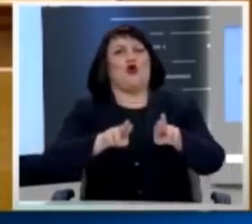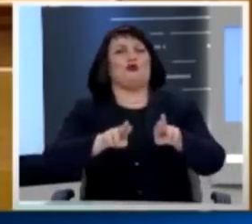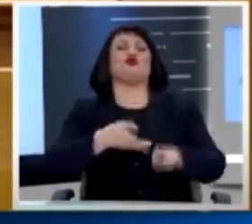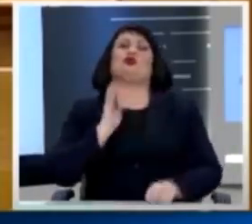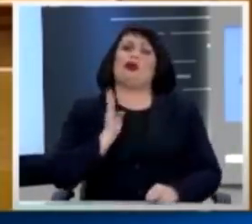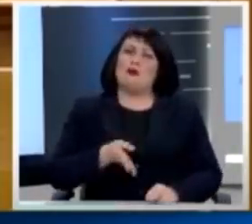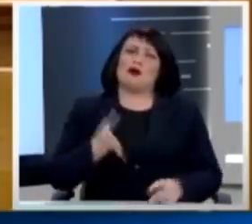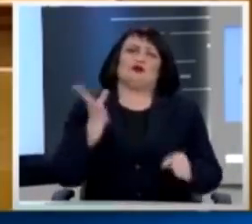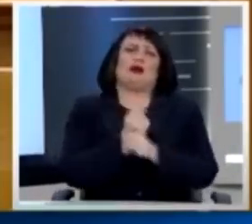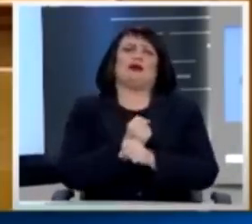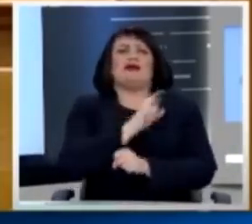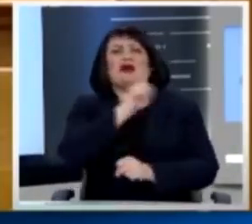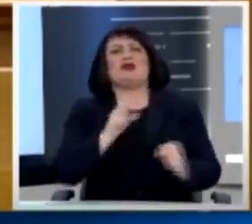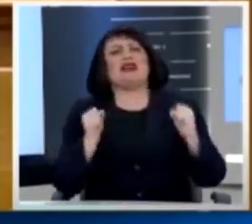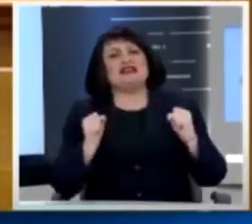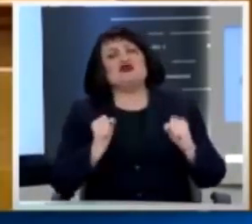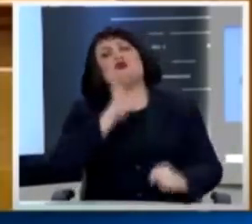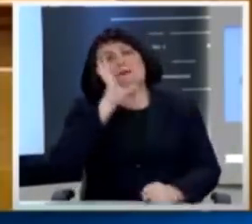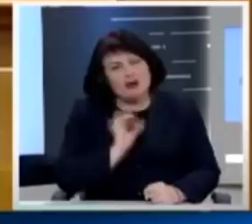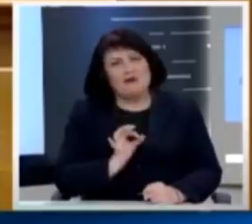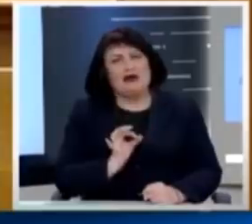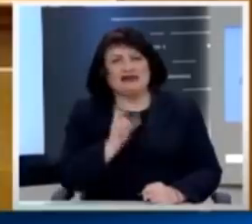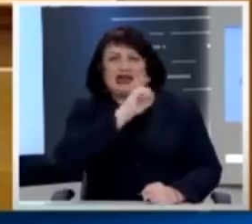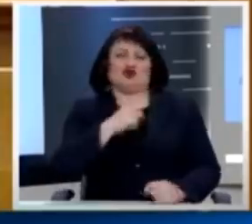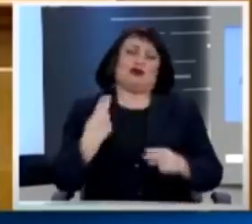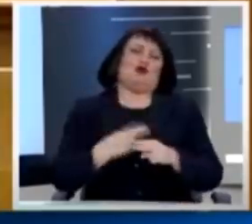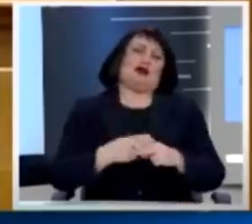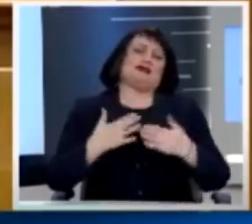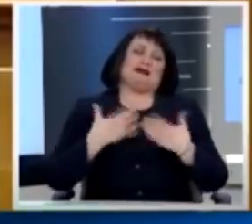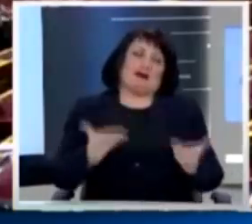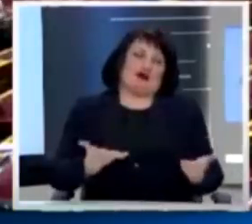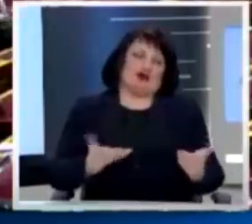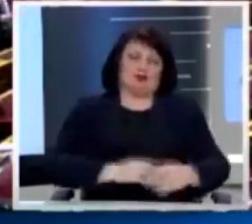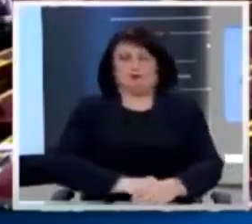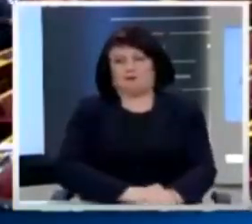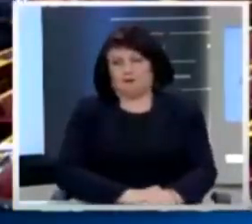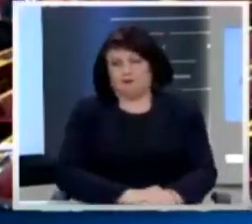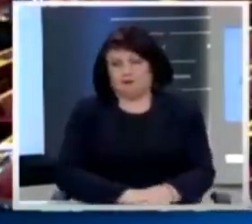μας επιτρέψει να ζήσουμε πραγματικά τη ζωή που μας αξίζει. Σας ευχαριστώ.